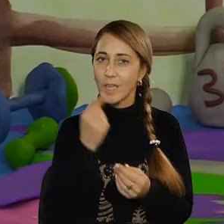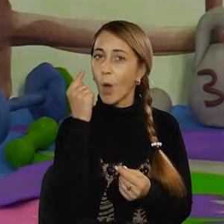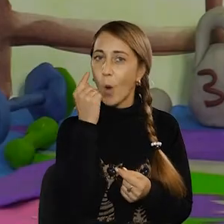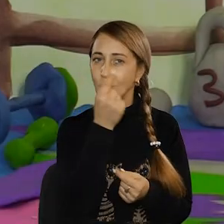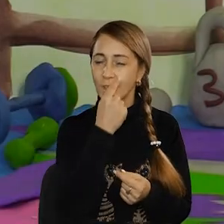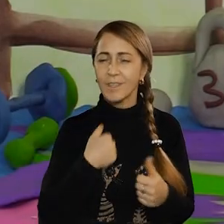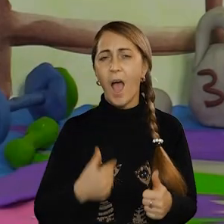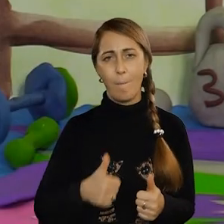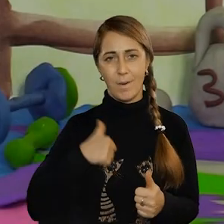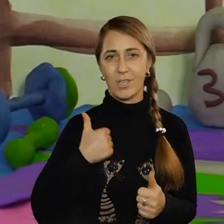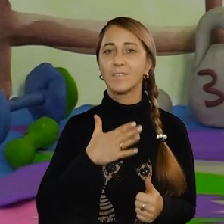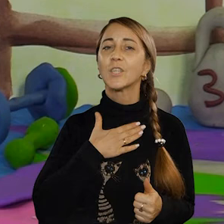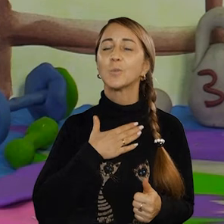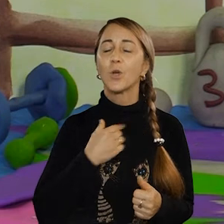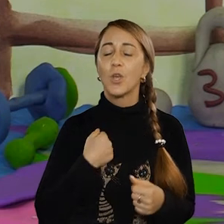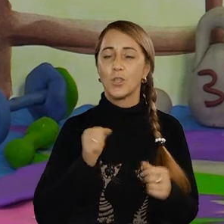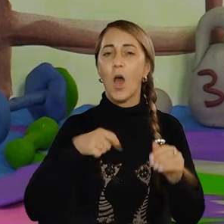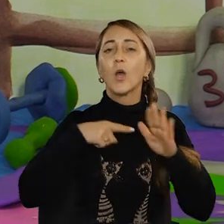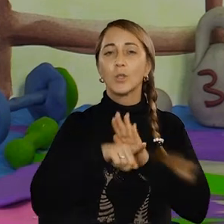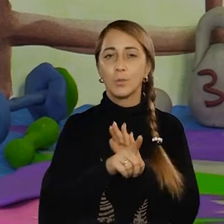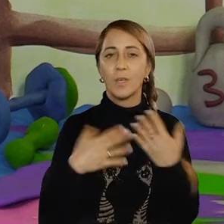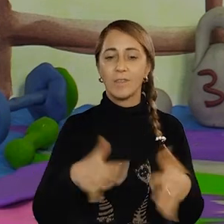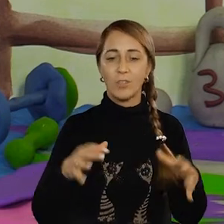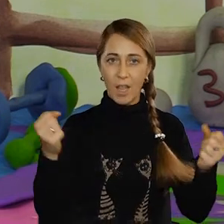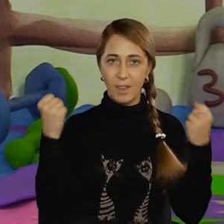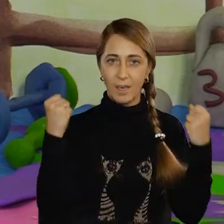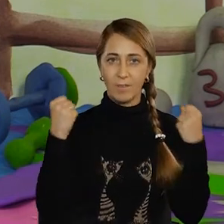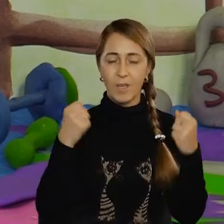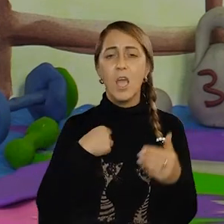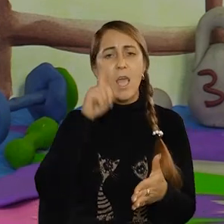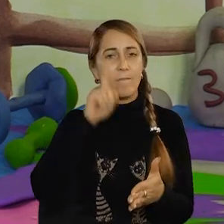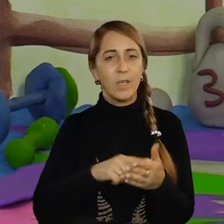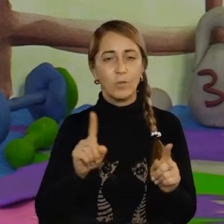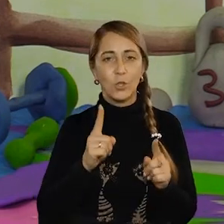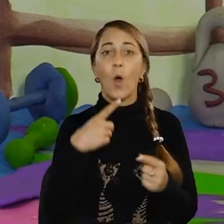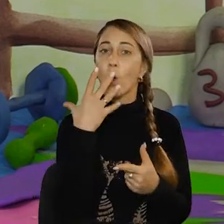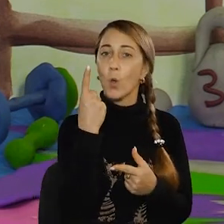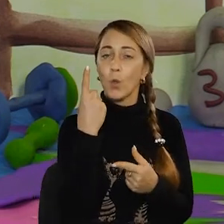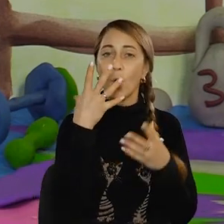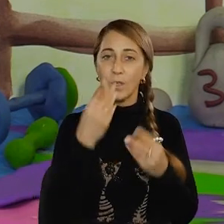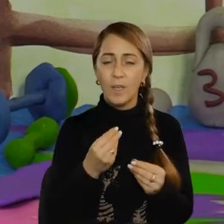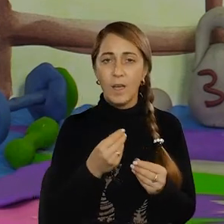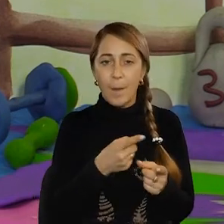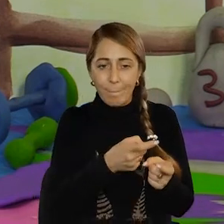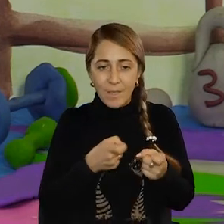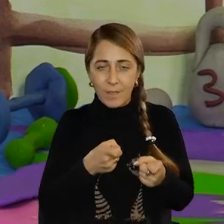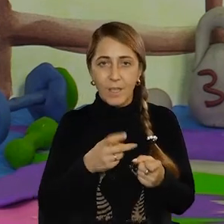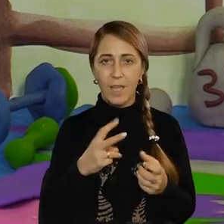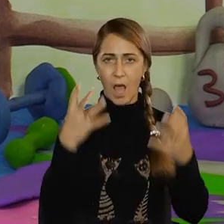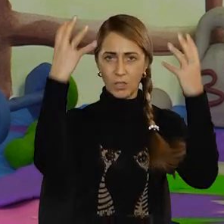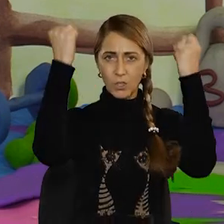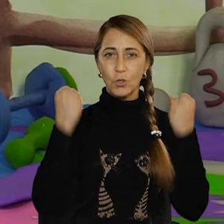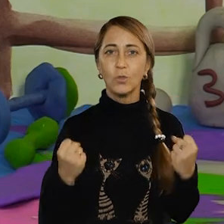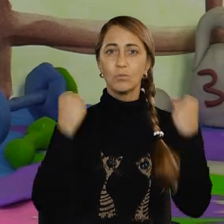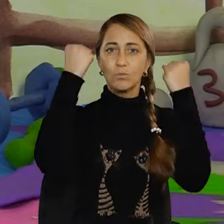Я пишався собою, що розпочав тренування. І вірив, що одного дня зможу підтягнутися на турнику